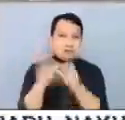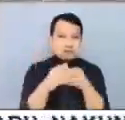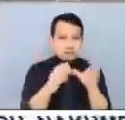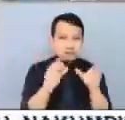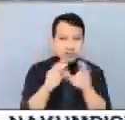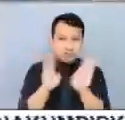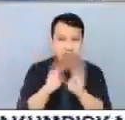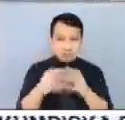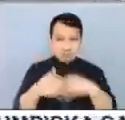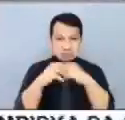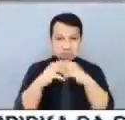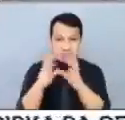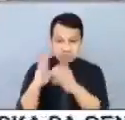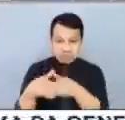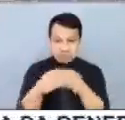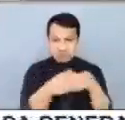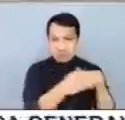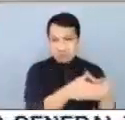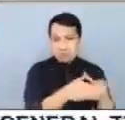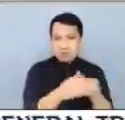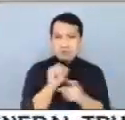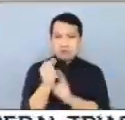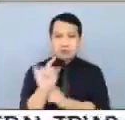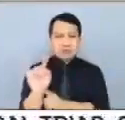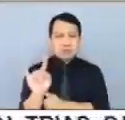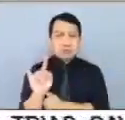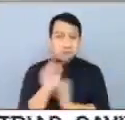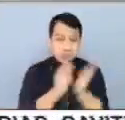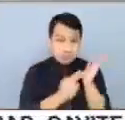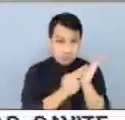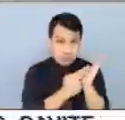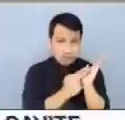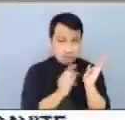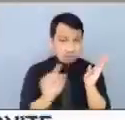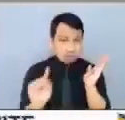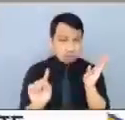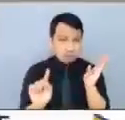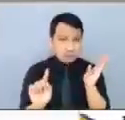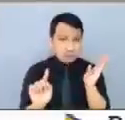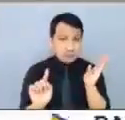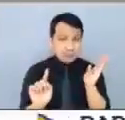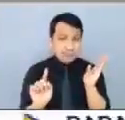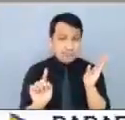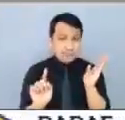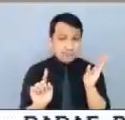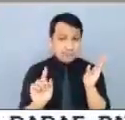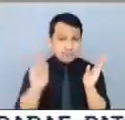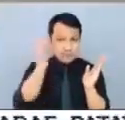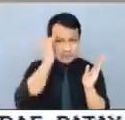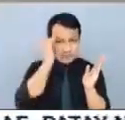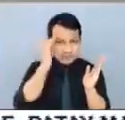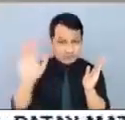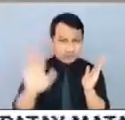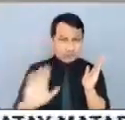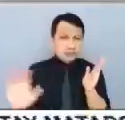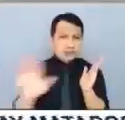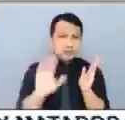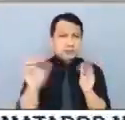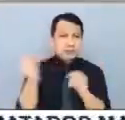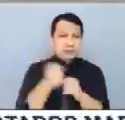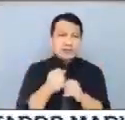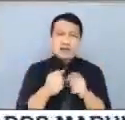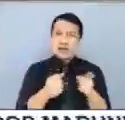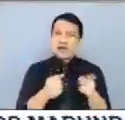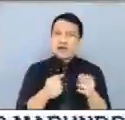media. Actually, si Senator Lacson at si Senator Soto, yung kanilang launch, napaka social